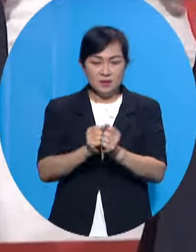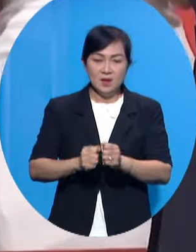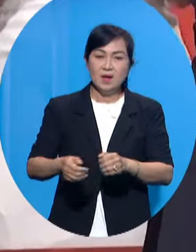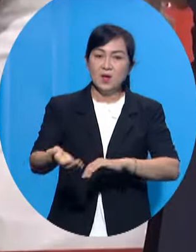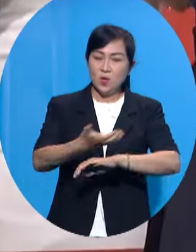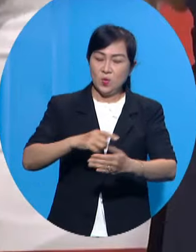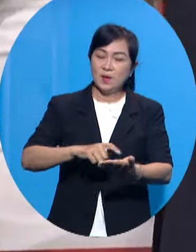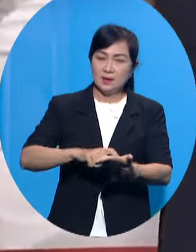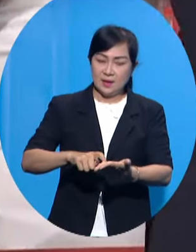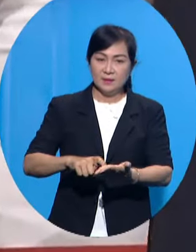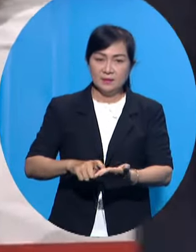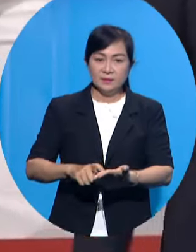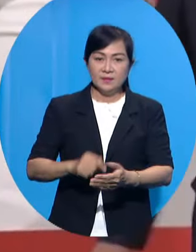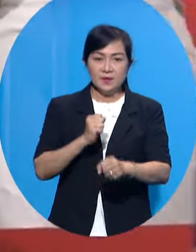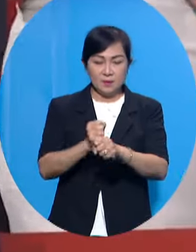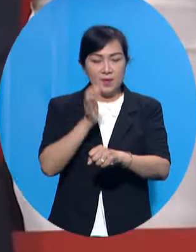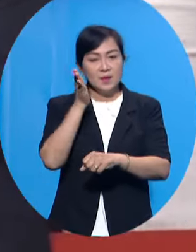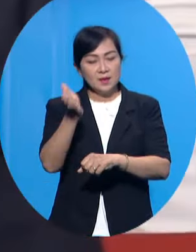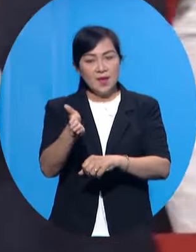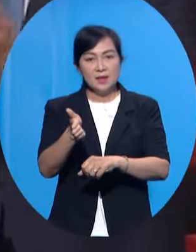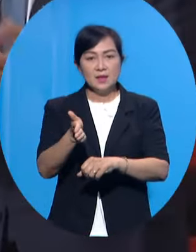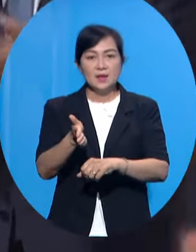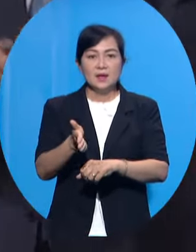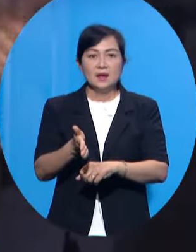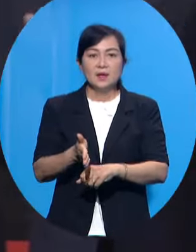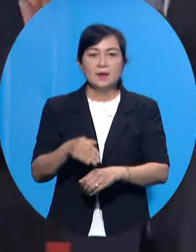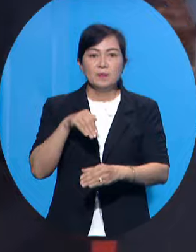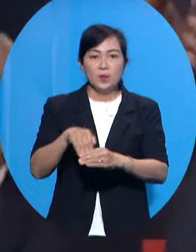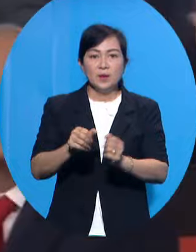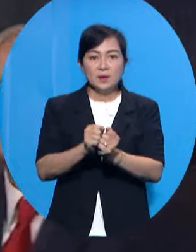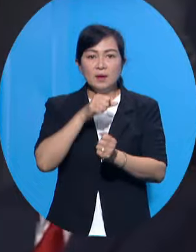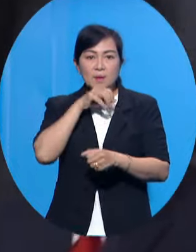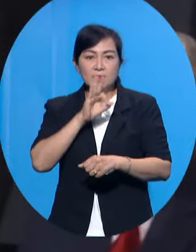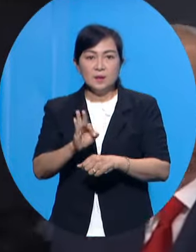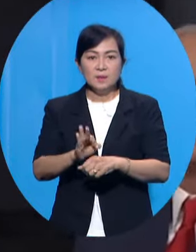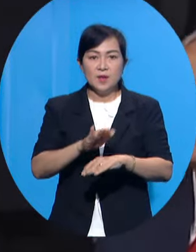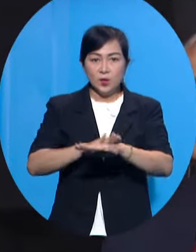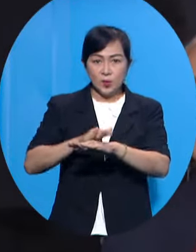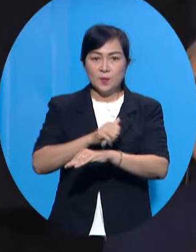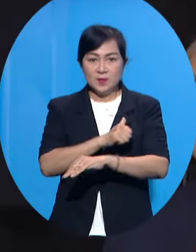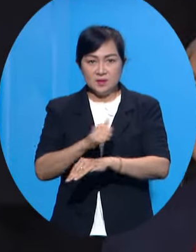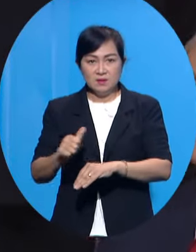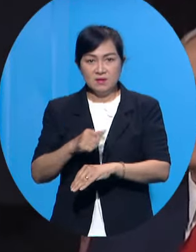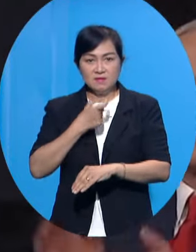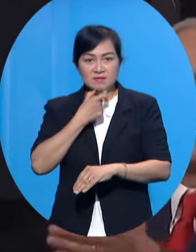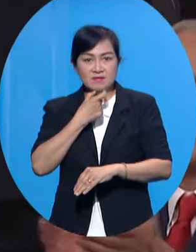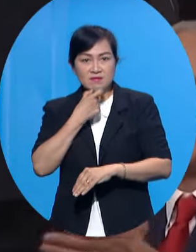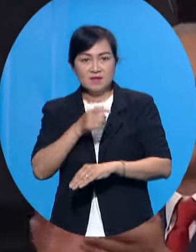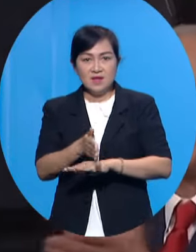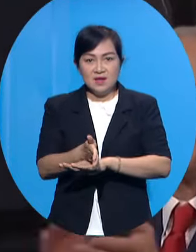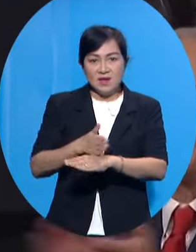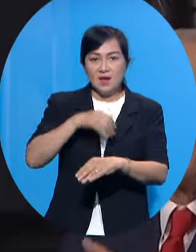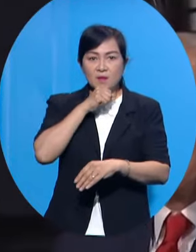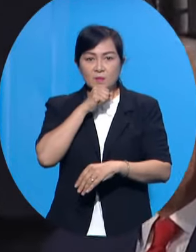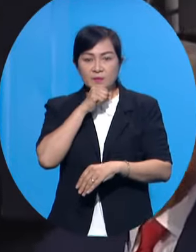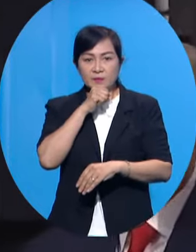chúng ta Công việc sắp tới của ông j trong liên danh Bầu cử với ông trump sẽ là thuyết phục những người còn nghi ngờ về năng lực